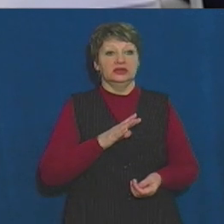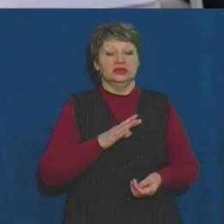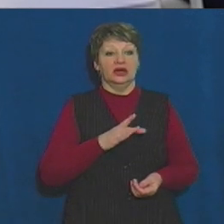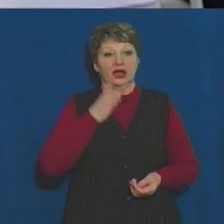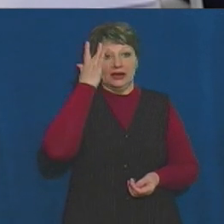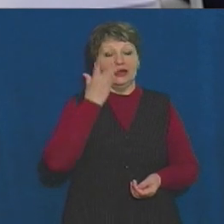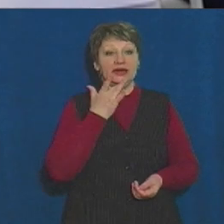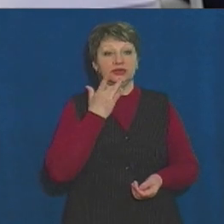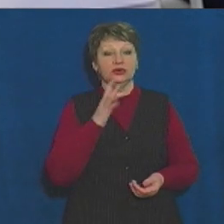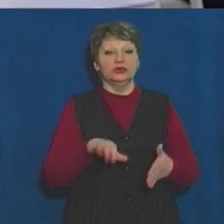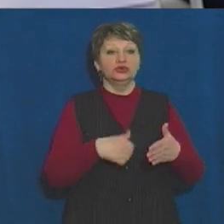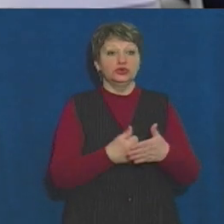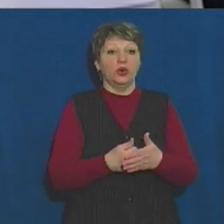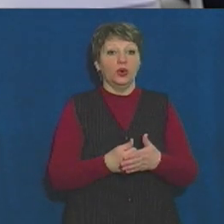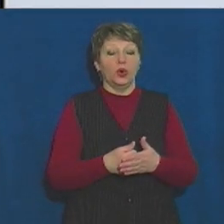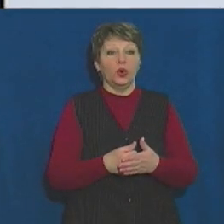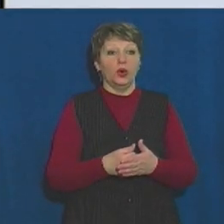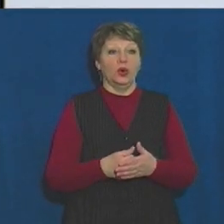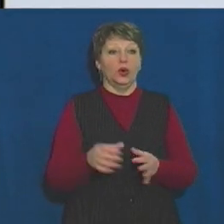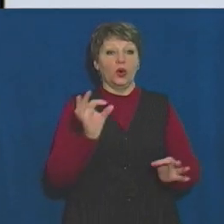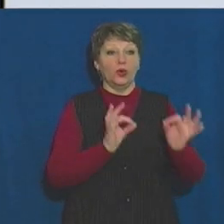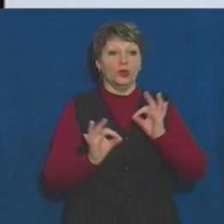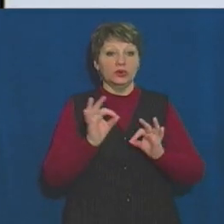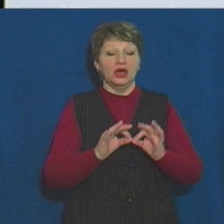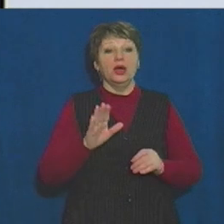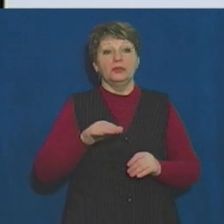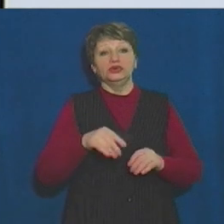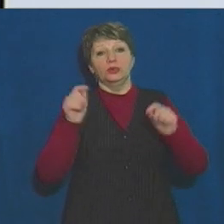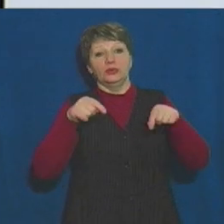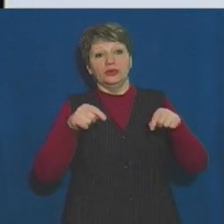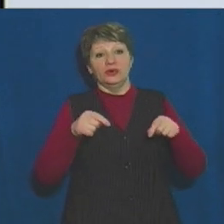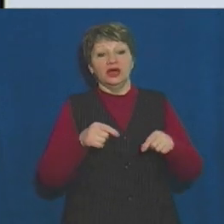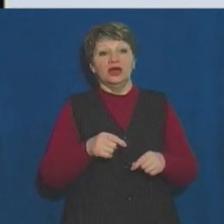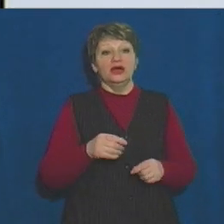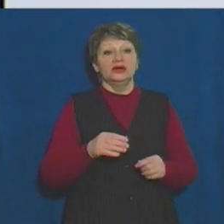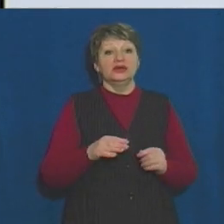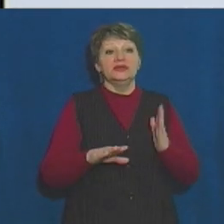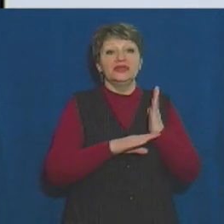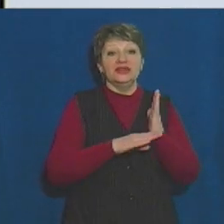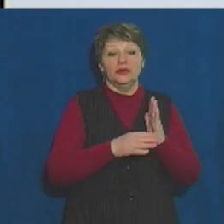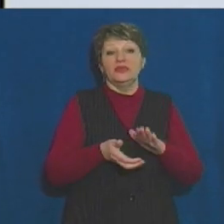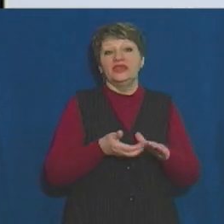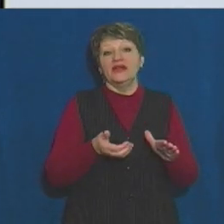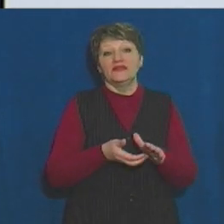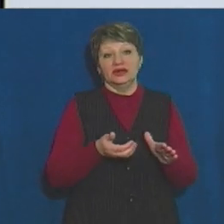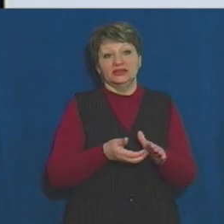літо аж до вересня місяця. Потім знову якісь опади. Тобто рослині не вистачає елементарних